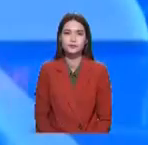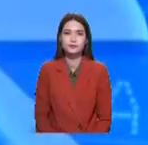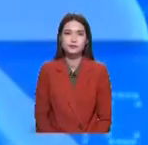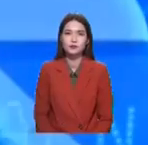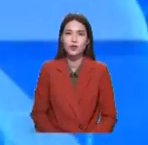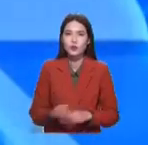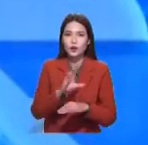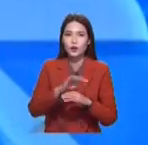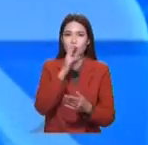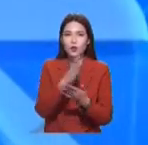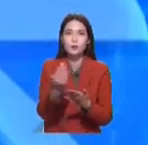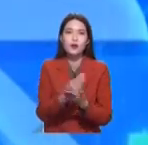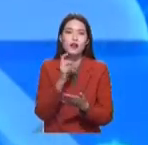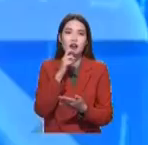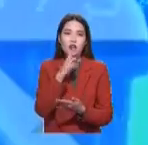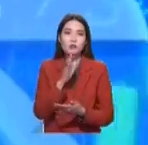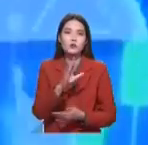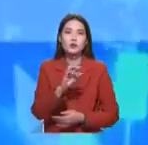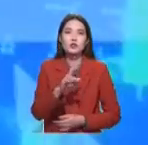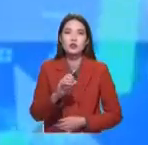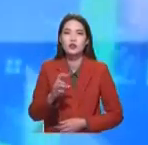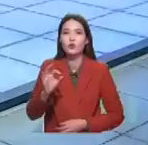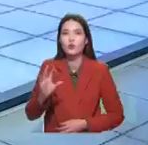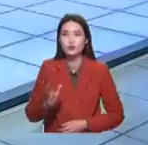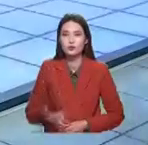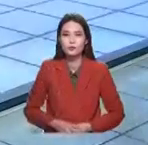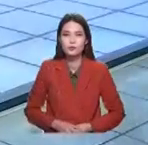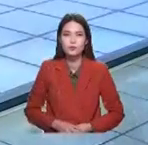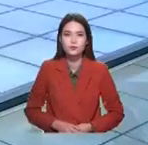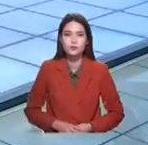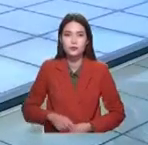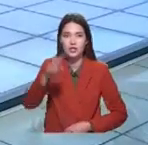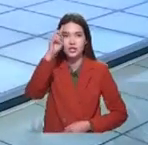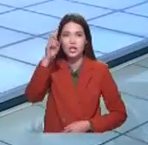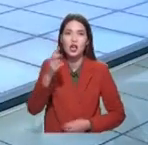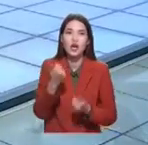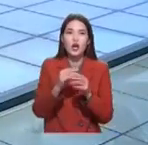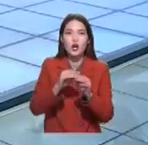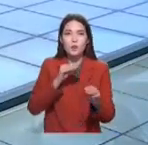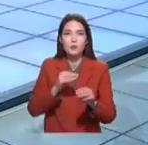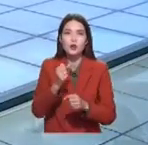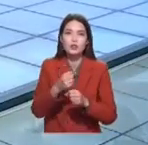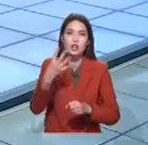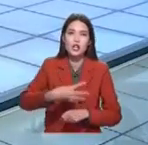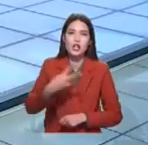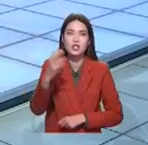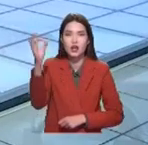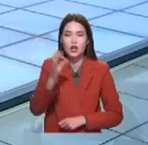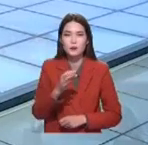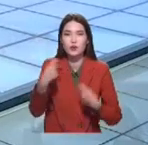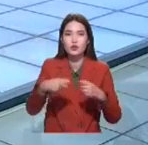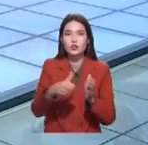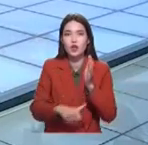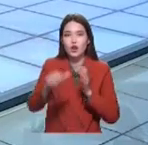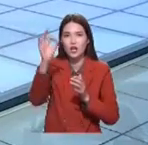Арма көрермен, эфирде экономика, студияда мен, Сүндет Оралбек. Елде жеңіл машина жасау 42%-ға, сату